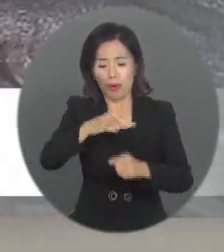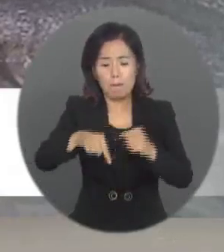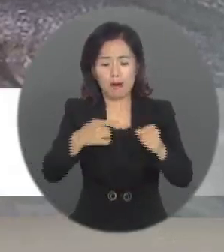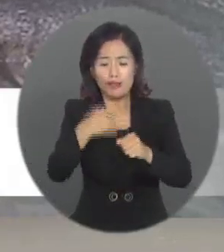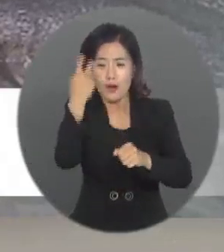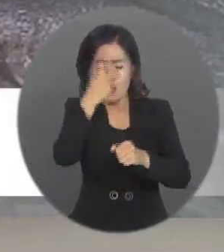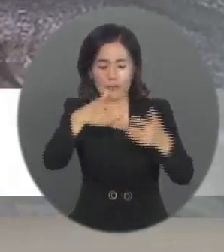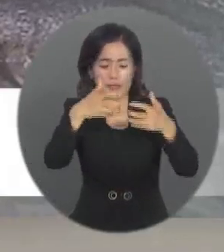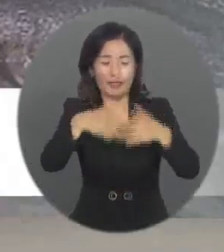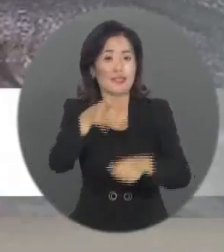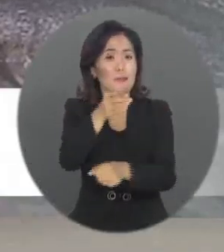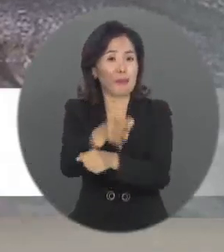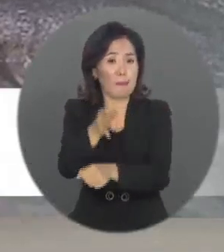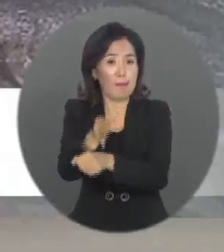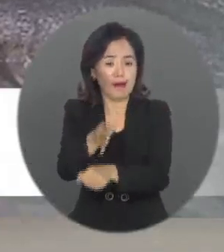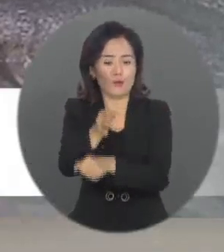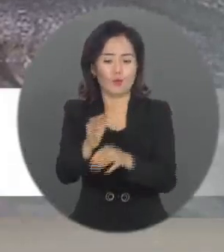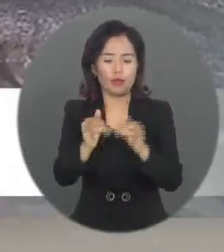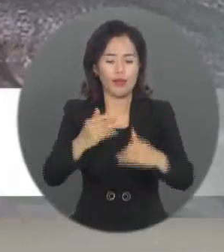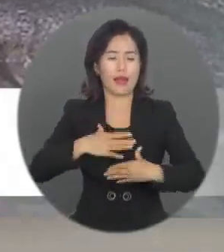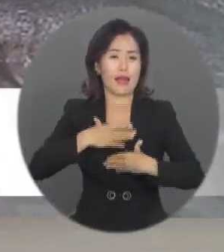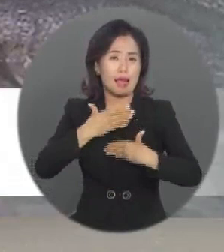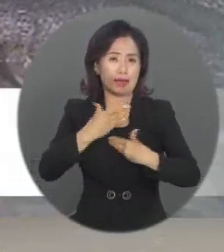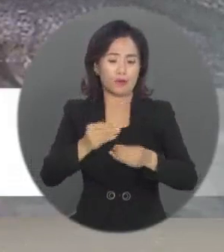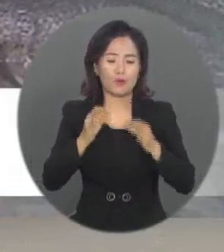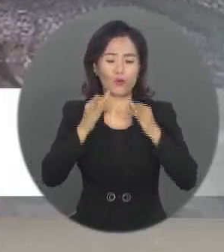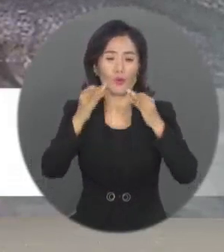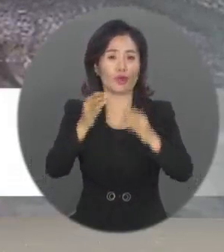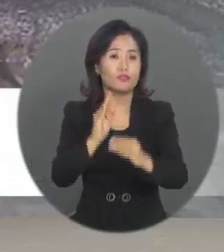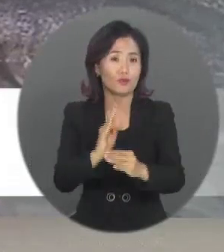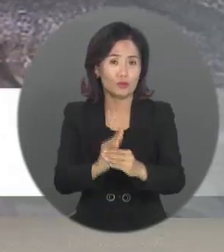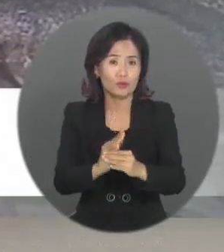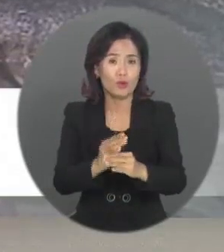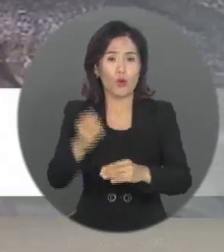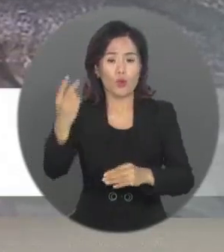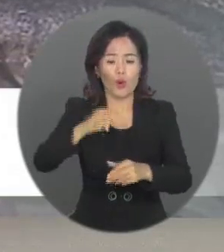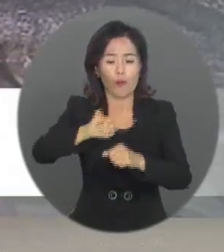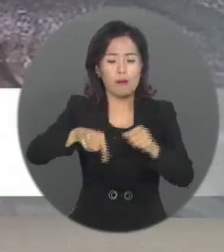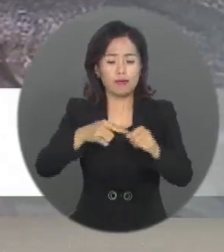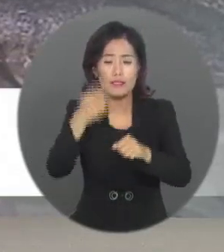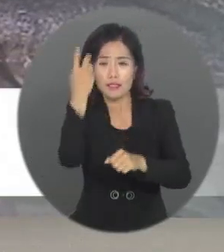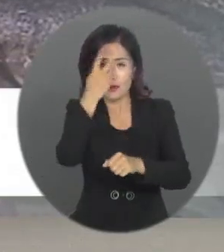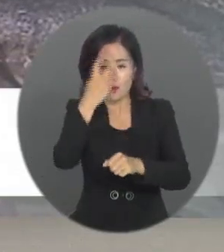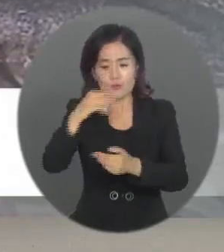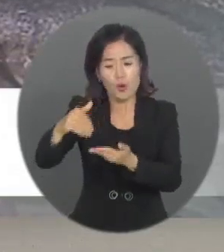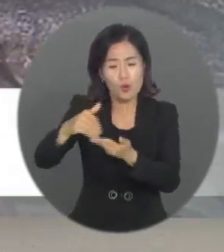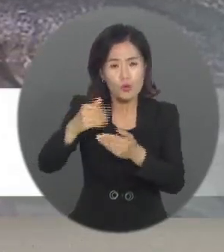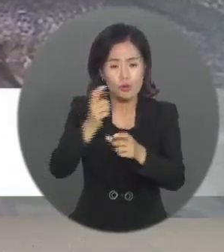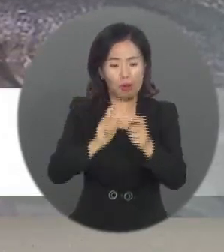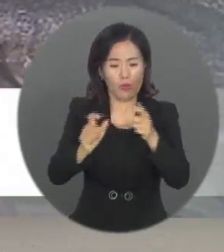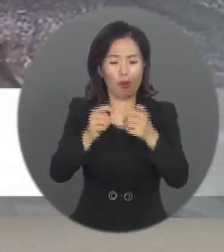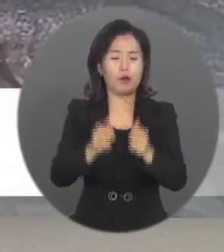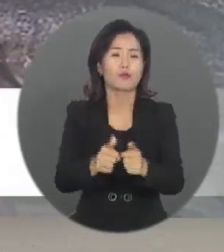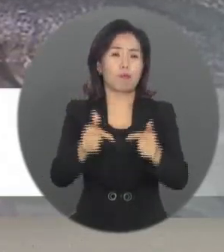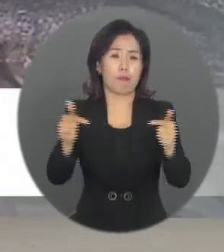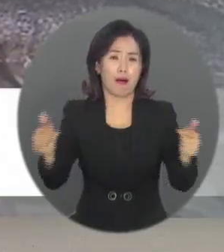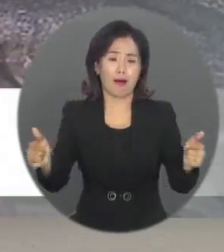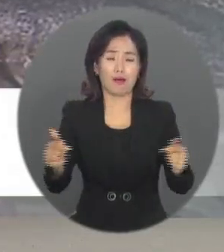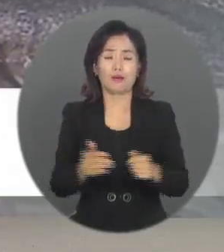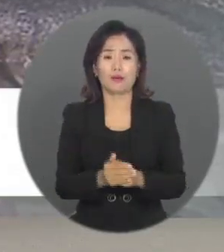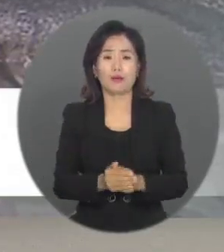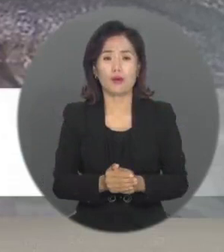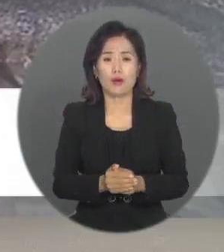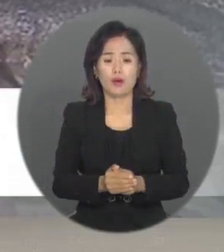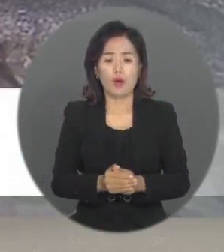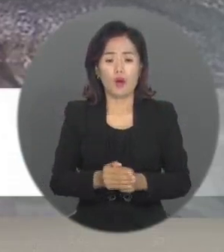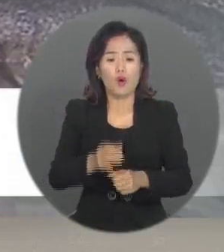방사능 검사기를 구입해 소비자들을 안심시키려 애쓰고 있고 또 방사능 검사 의뢰도 급증하고 있습니다.